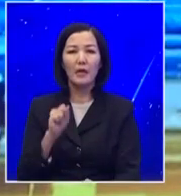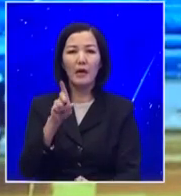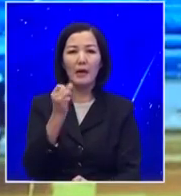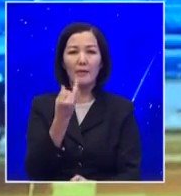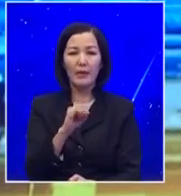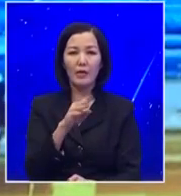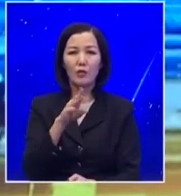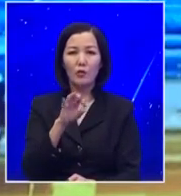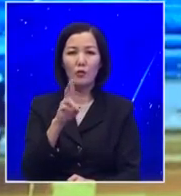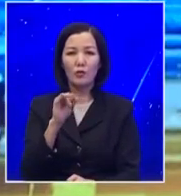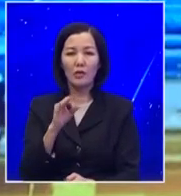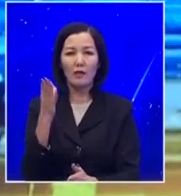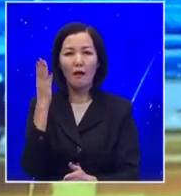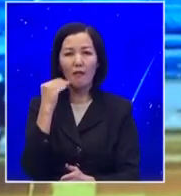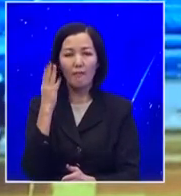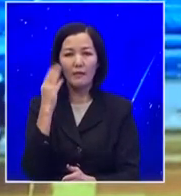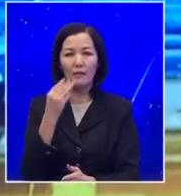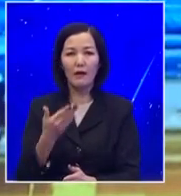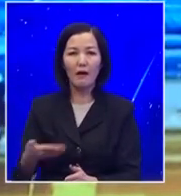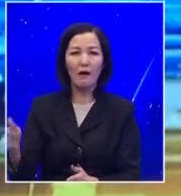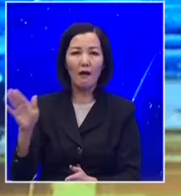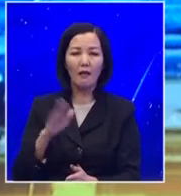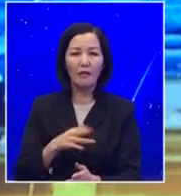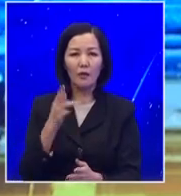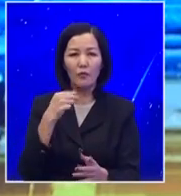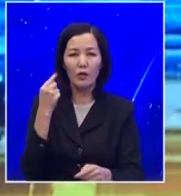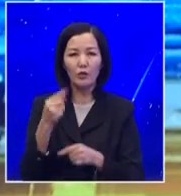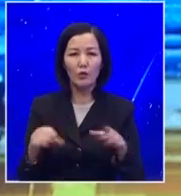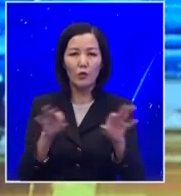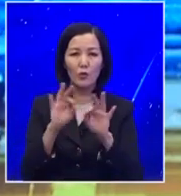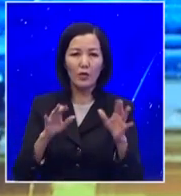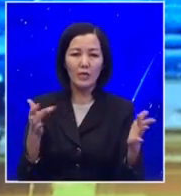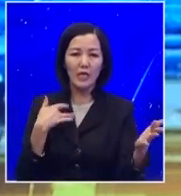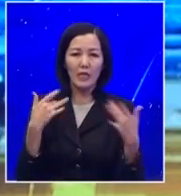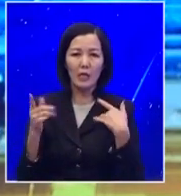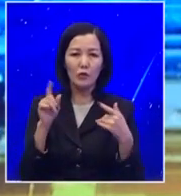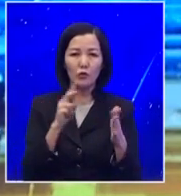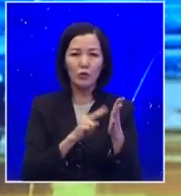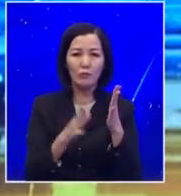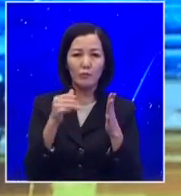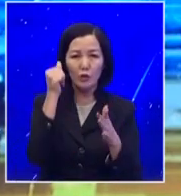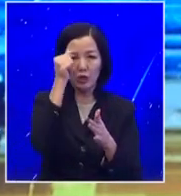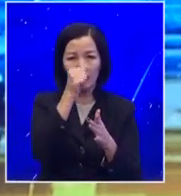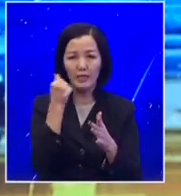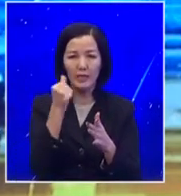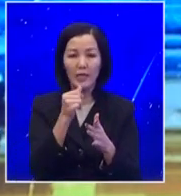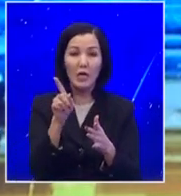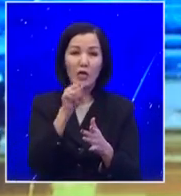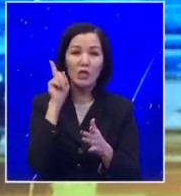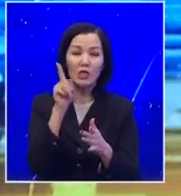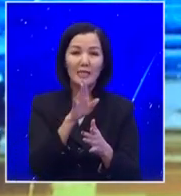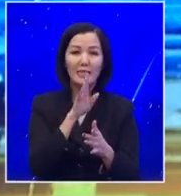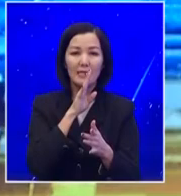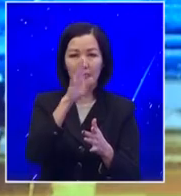Абай Тоғжан, Алматыдағы Алатау дәстүрлі өнер театры Абайдың 175 жылдығын арнап сүбелі сый ұсынды. Қылшылдаған қыз жігіттер бас